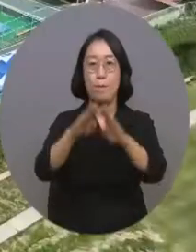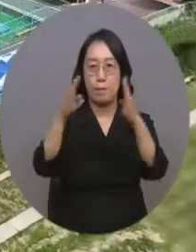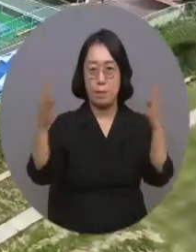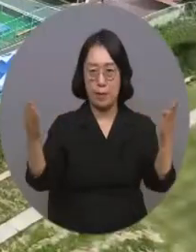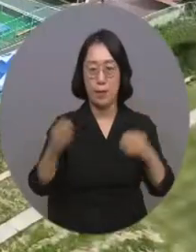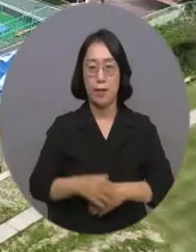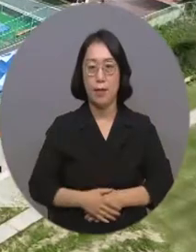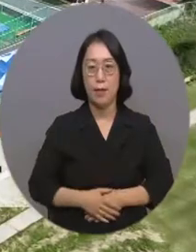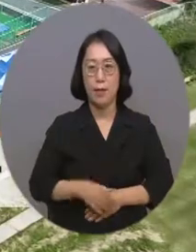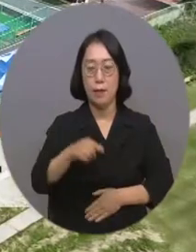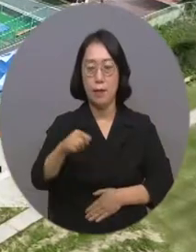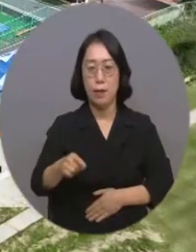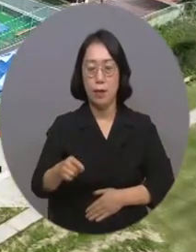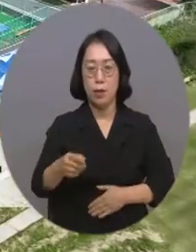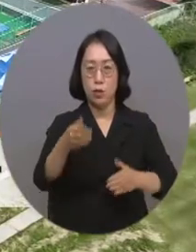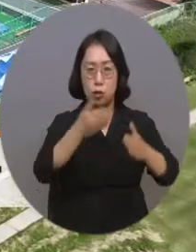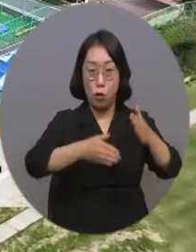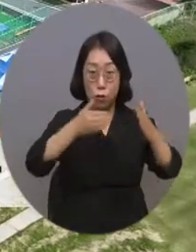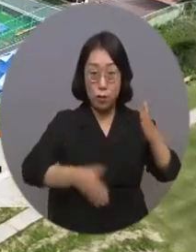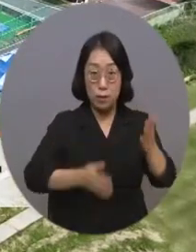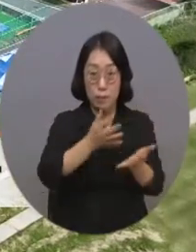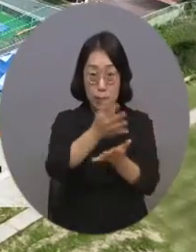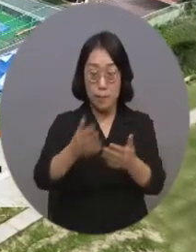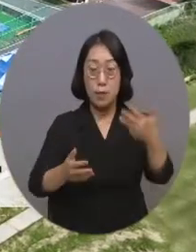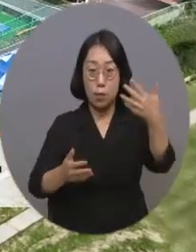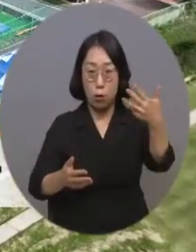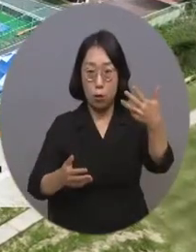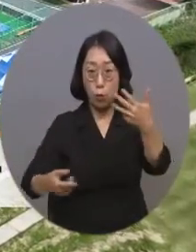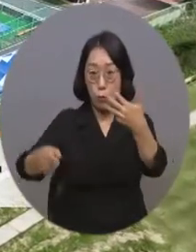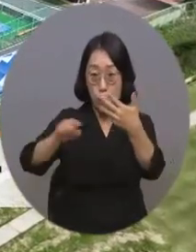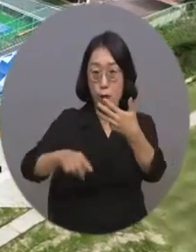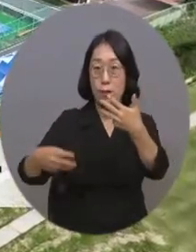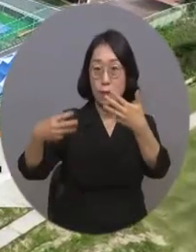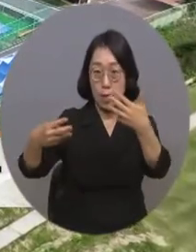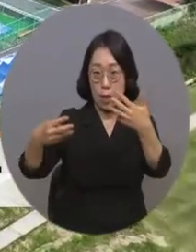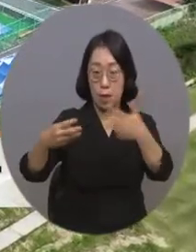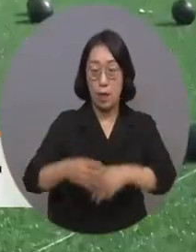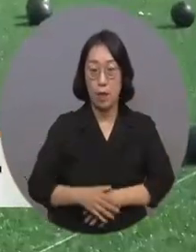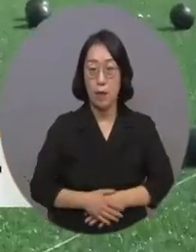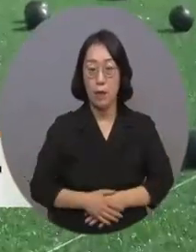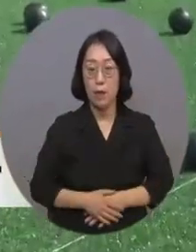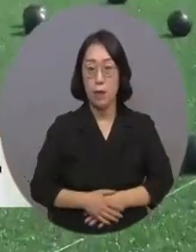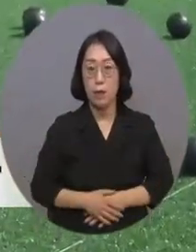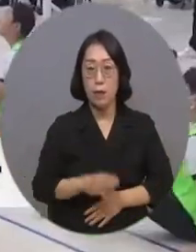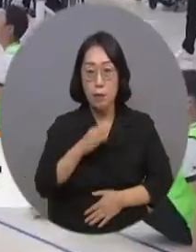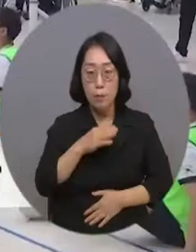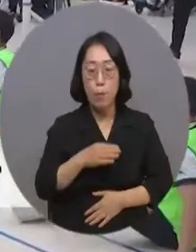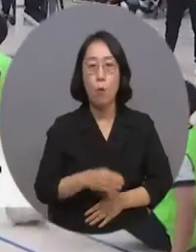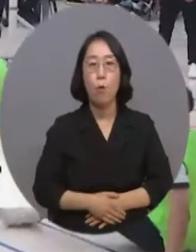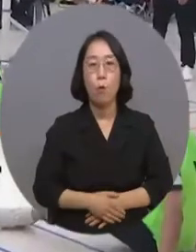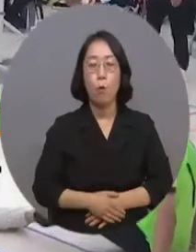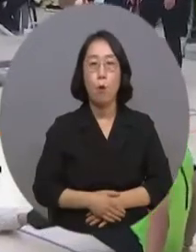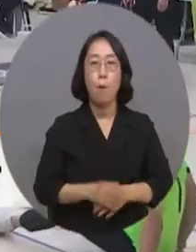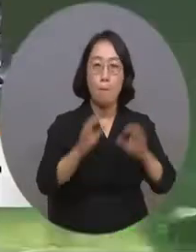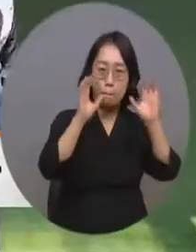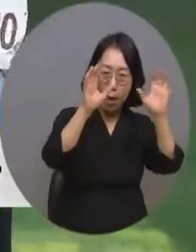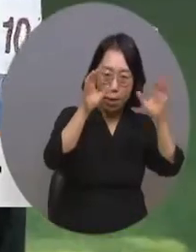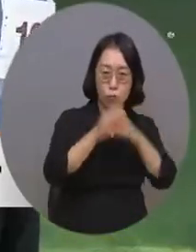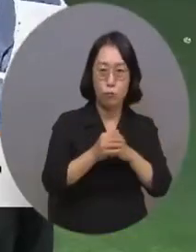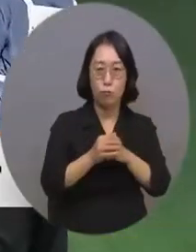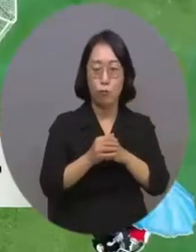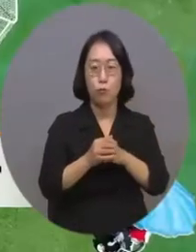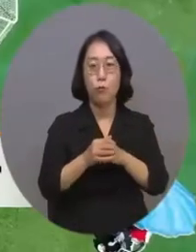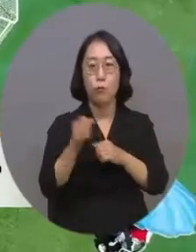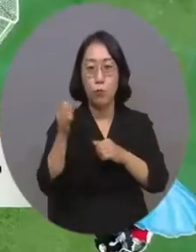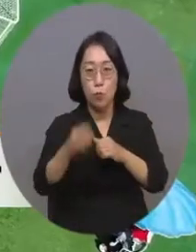경기 종목은 정식 8개와 화합 3개로, 정식 종목은 롬볼, 좌식배구,